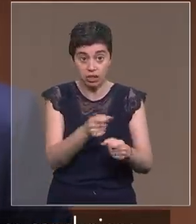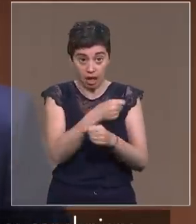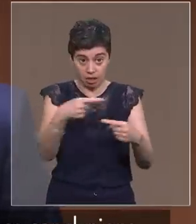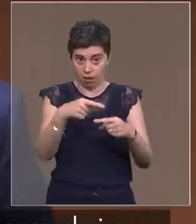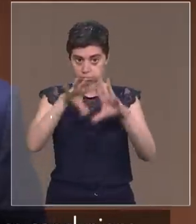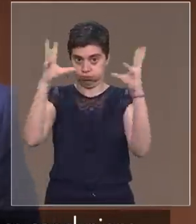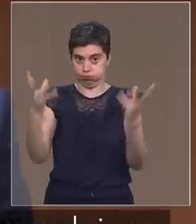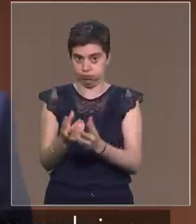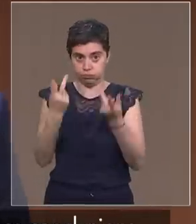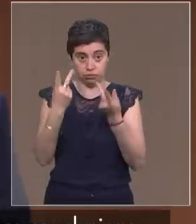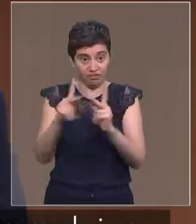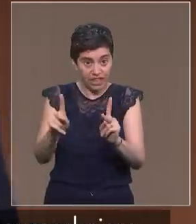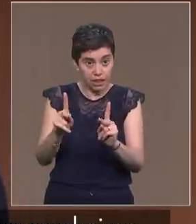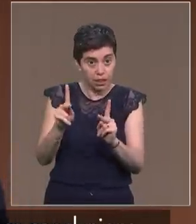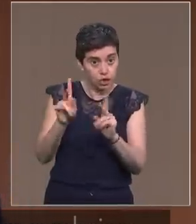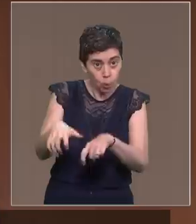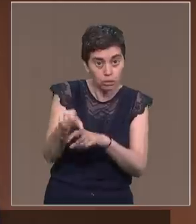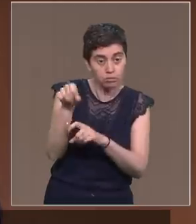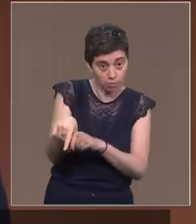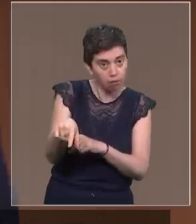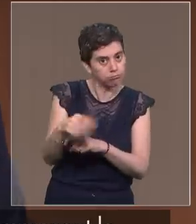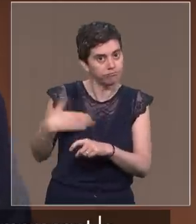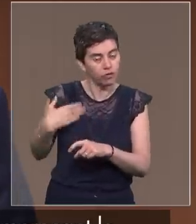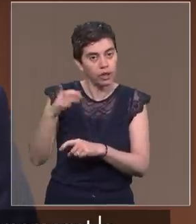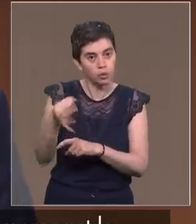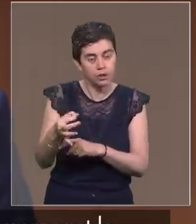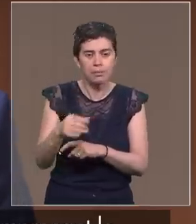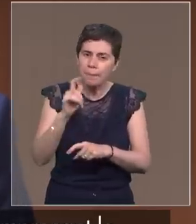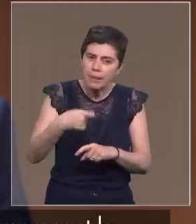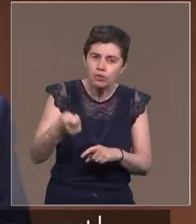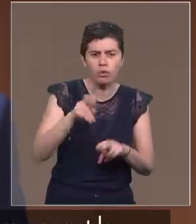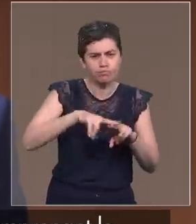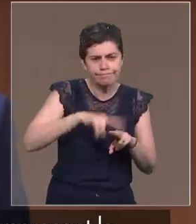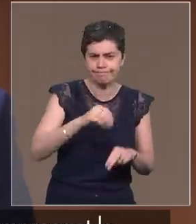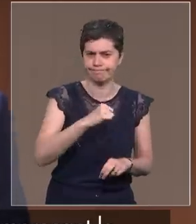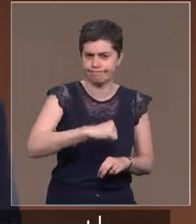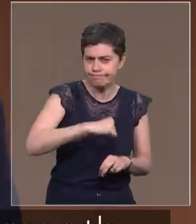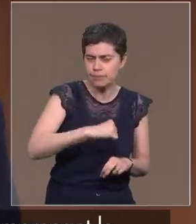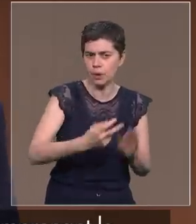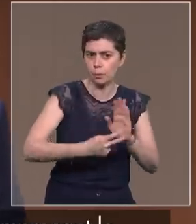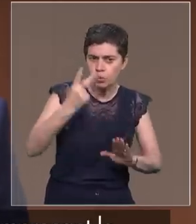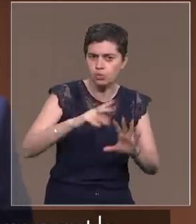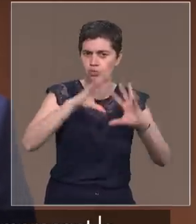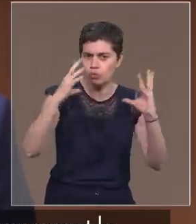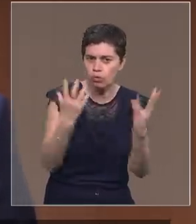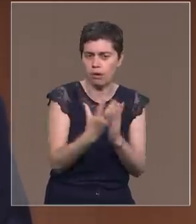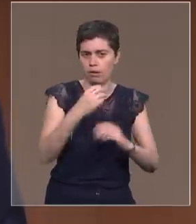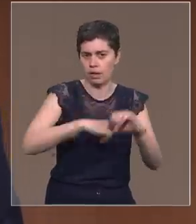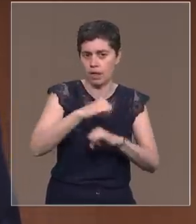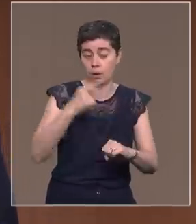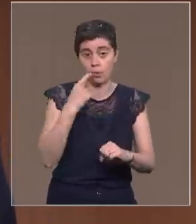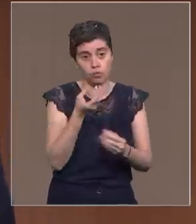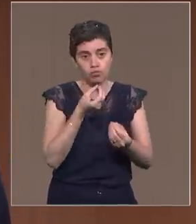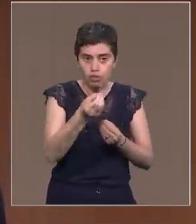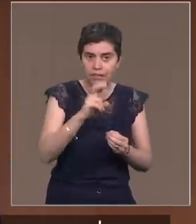comme Lyon qui ont été gagnées grâce à ces travaux. Mais oui, il faut des chantiers plus performants, plus globaux pour réussir la